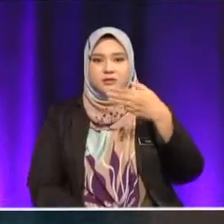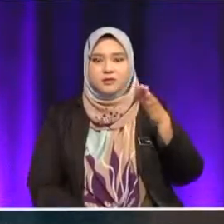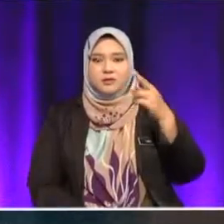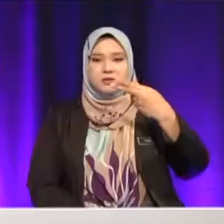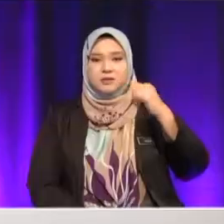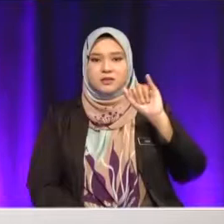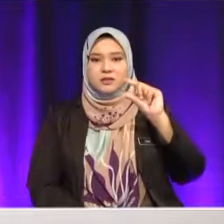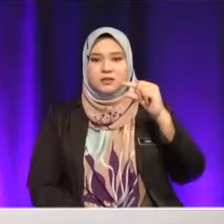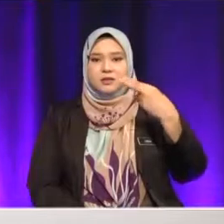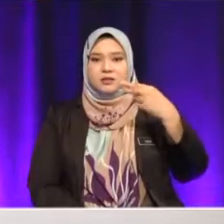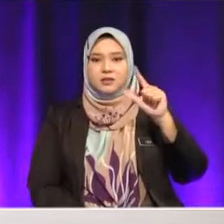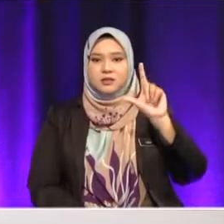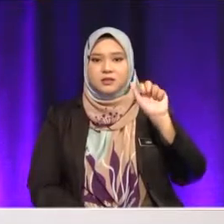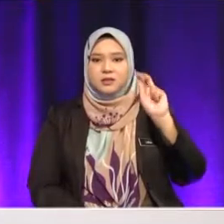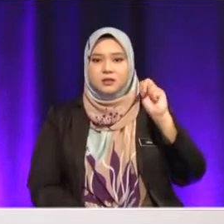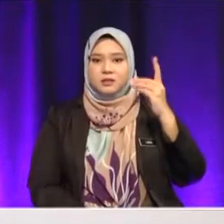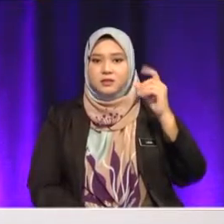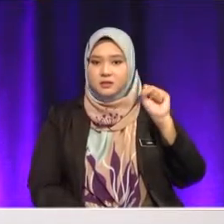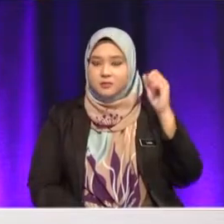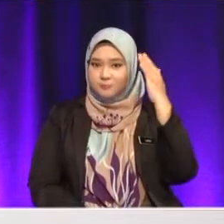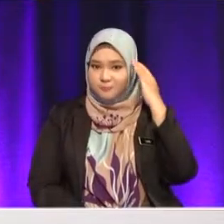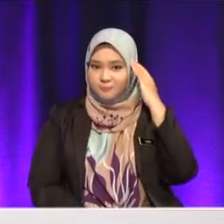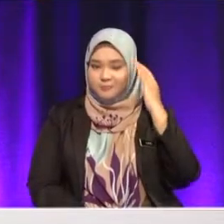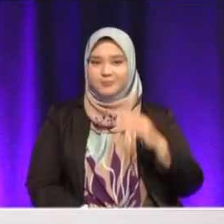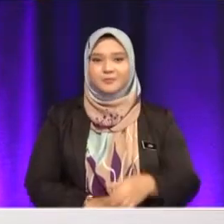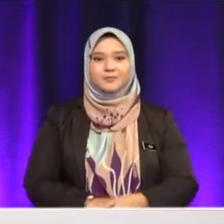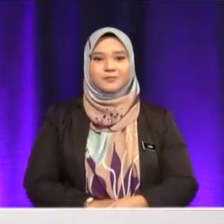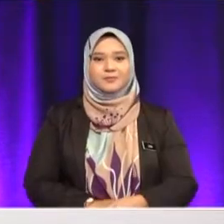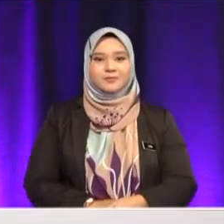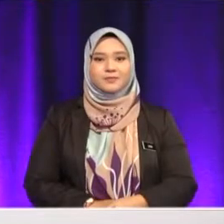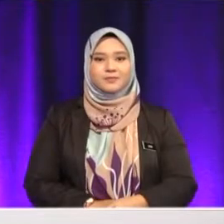kita ada pelancongan yang jalan-jalan